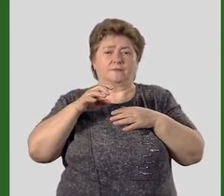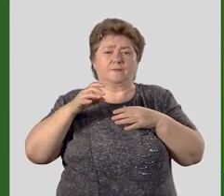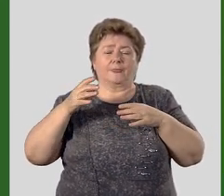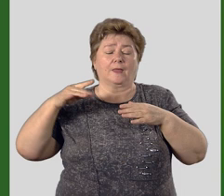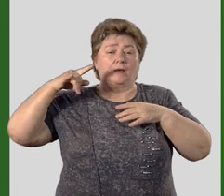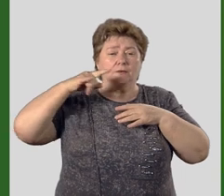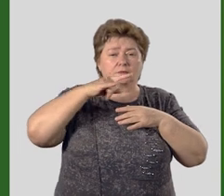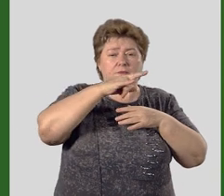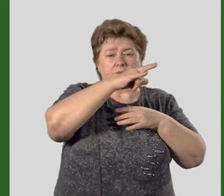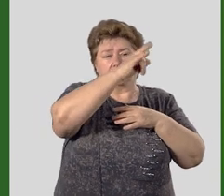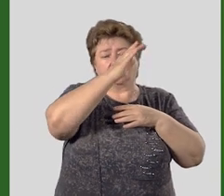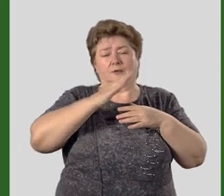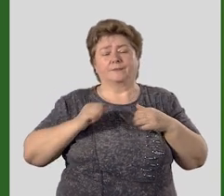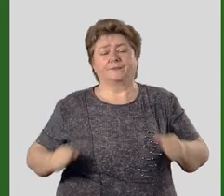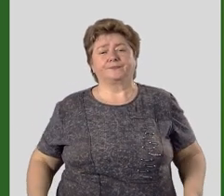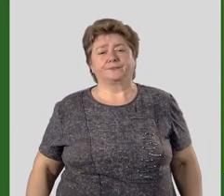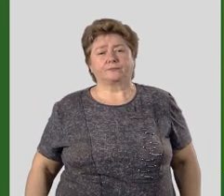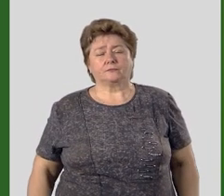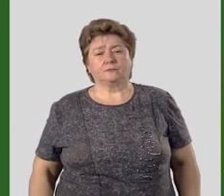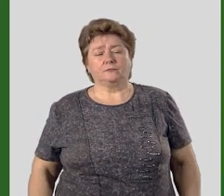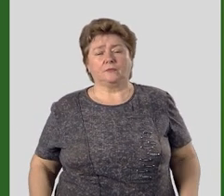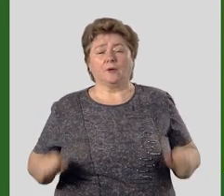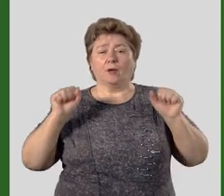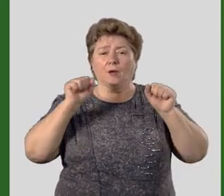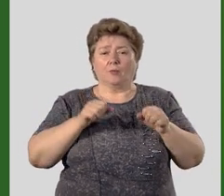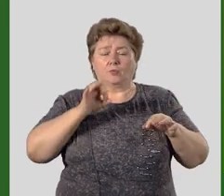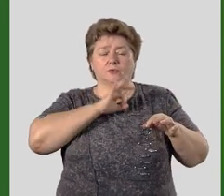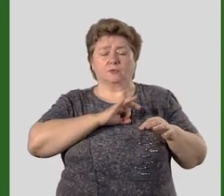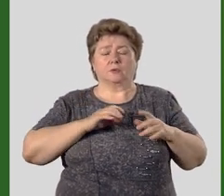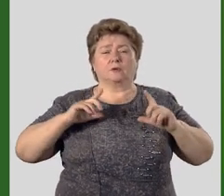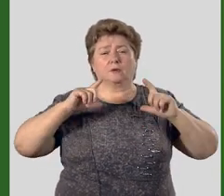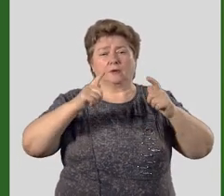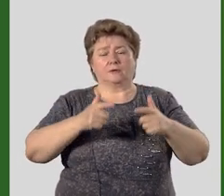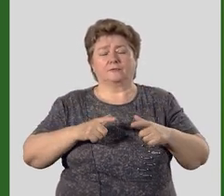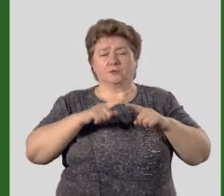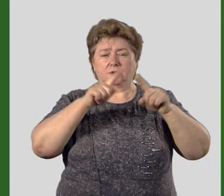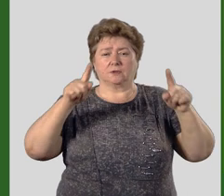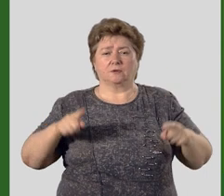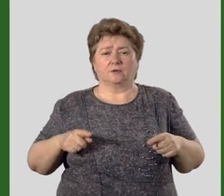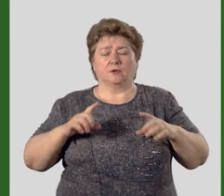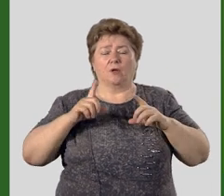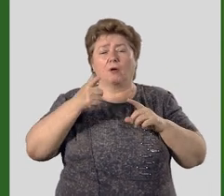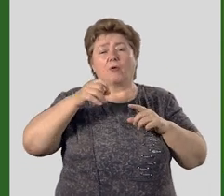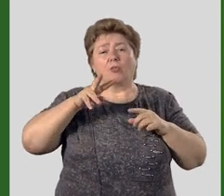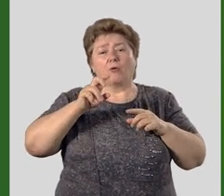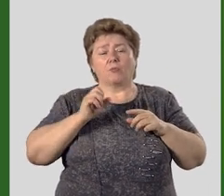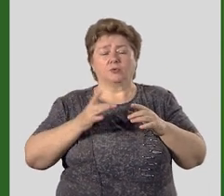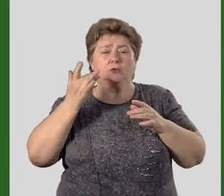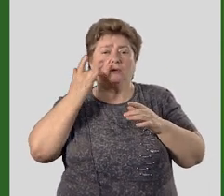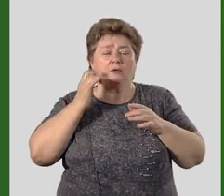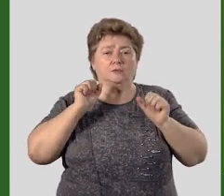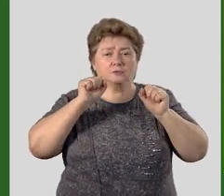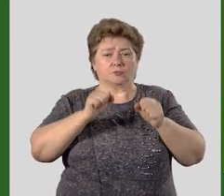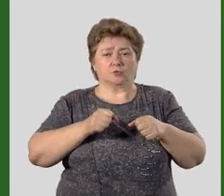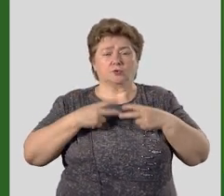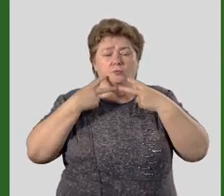с летающего аппарата. Можно использовать географические карты и глобус, на которых мы